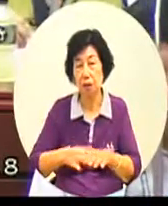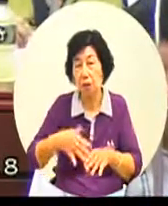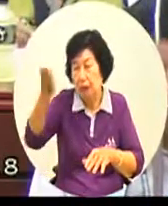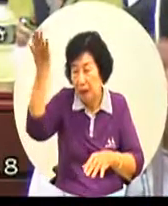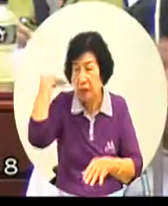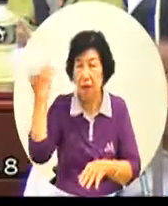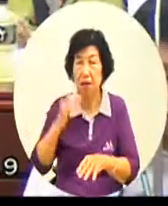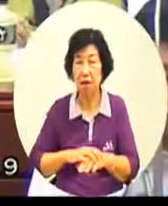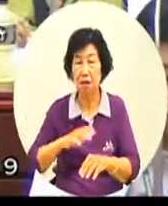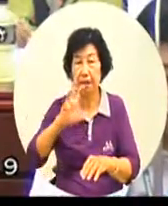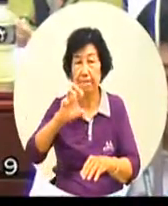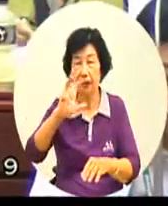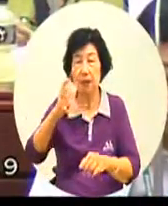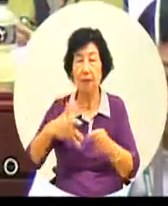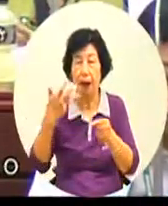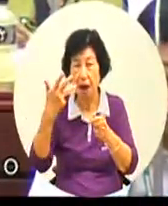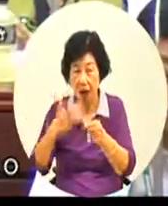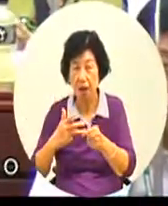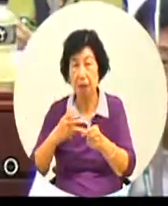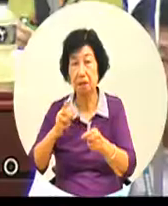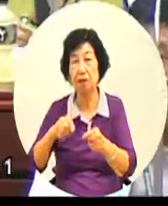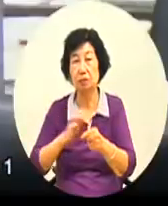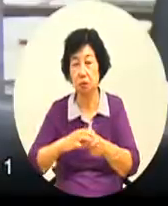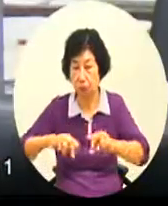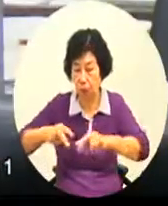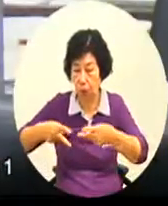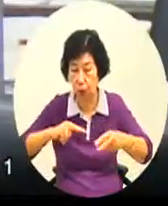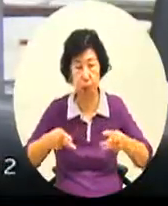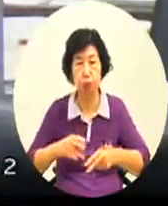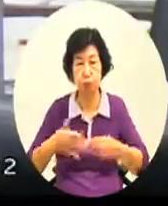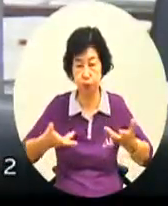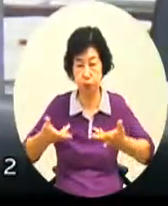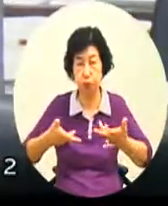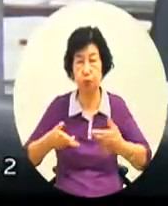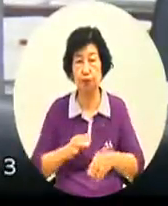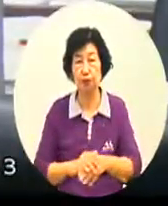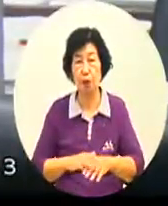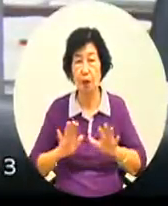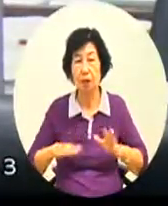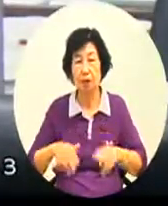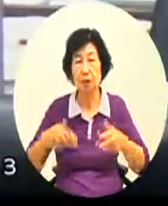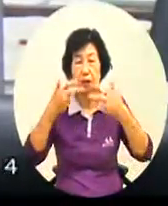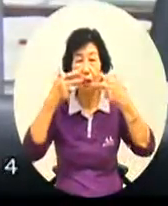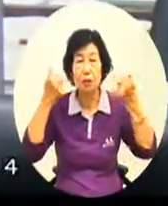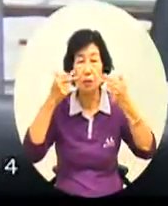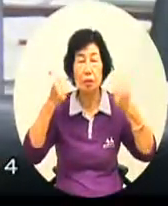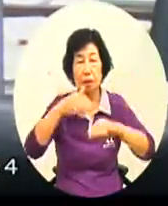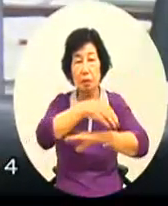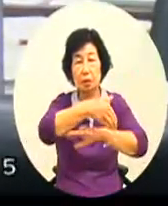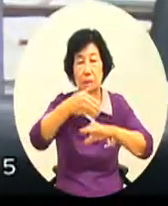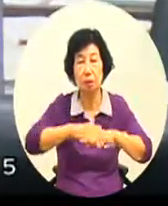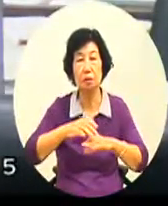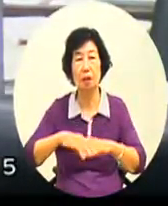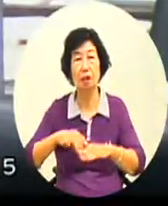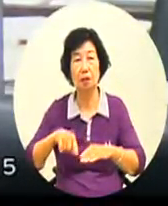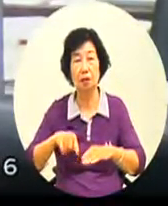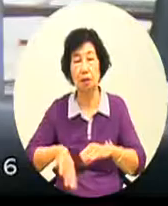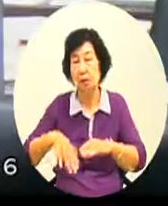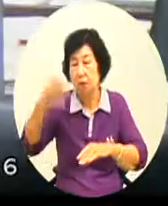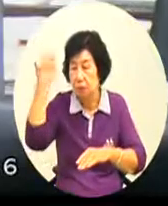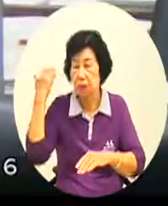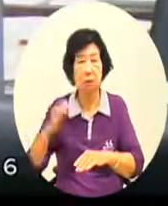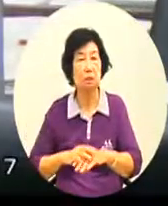是没有错，政府一路都有在纠正这个案子，但是原住民的土地在原乡的部分，其实他们也早不是他们的了、啊欸，